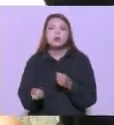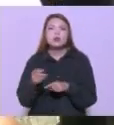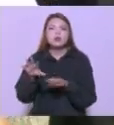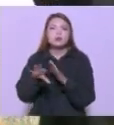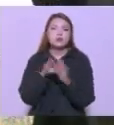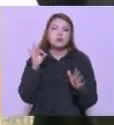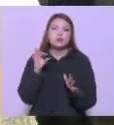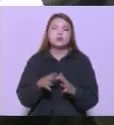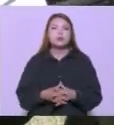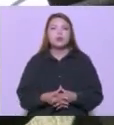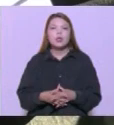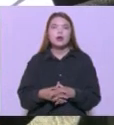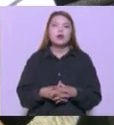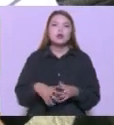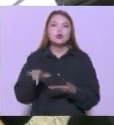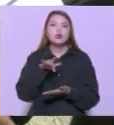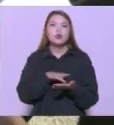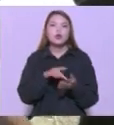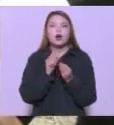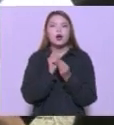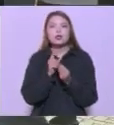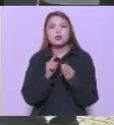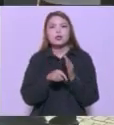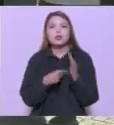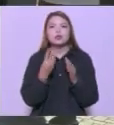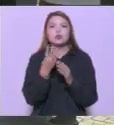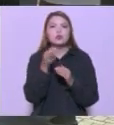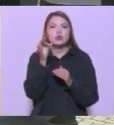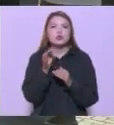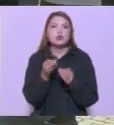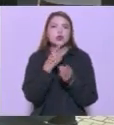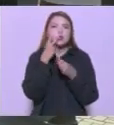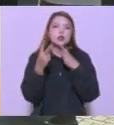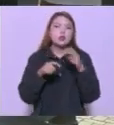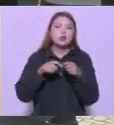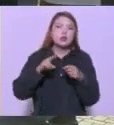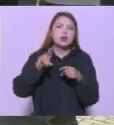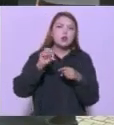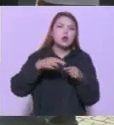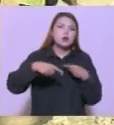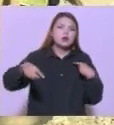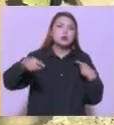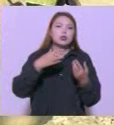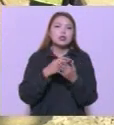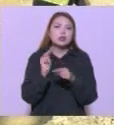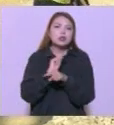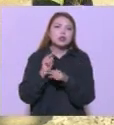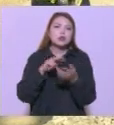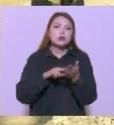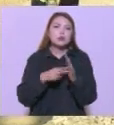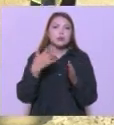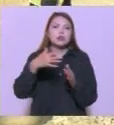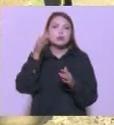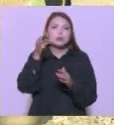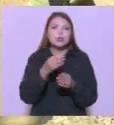алдық. Биыл қала ішіндегі 11,4 шақырым жылу желісін жөндеу жоспарланған. Осы уақытқа дейін жұмыстың 50%-дан